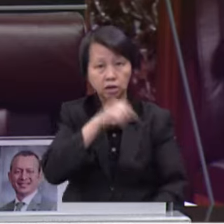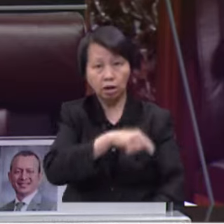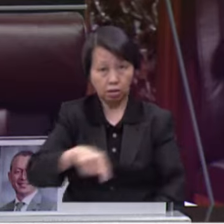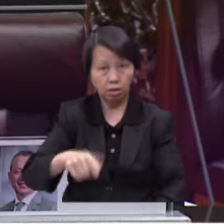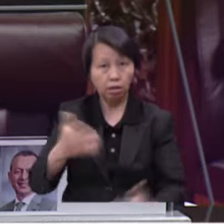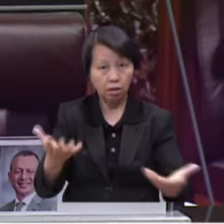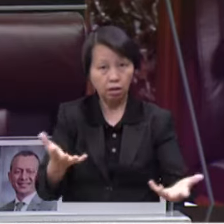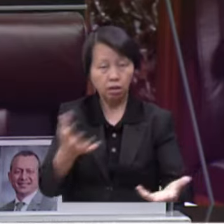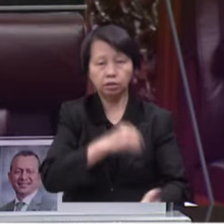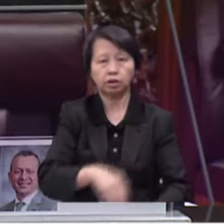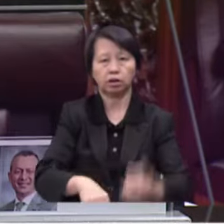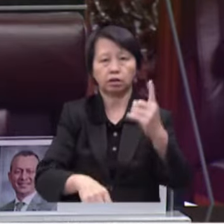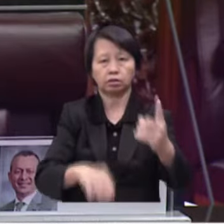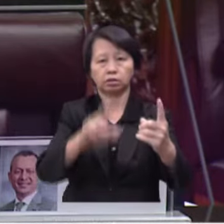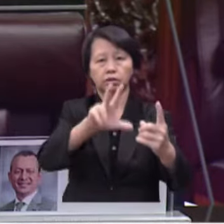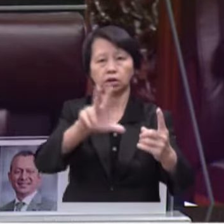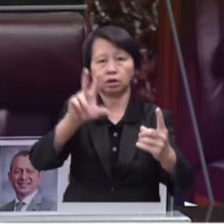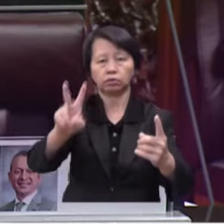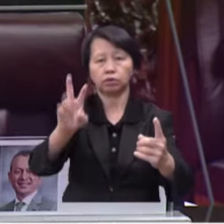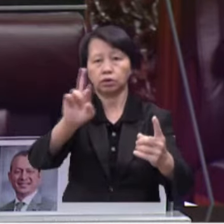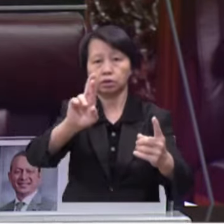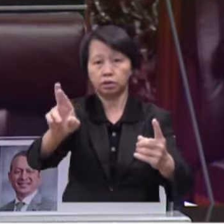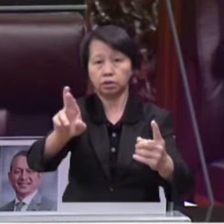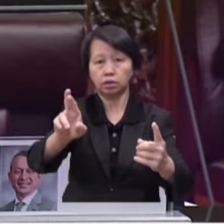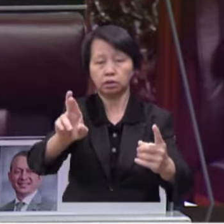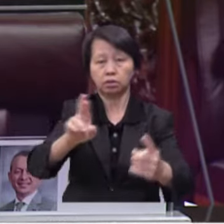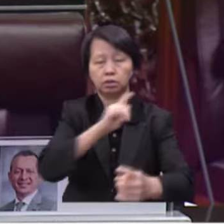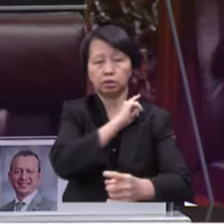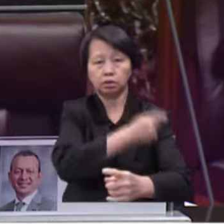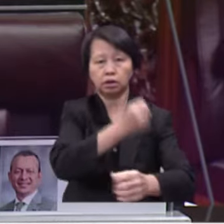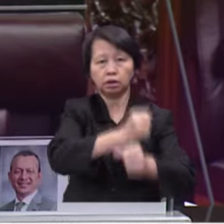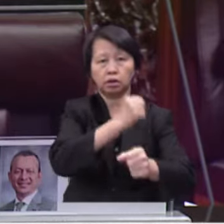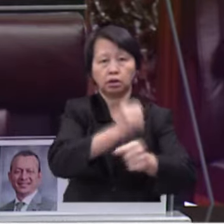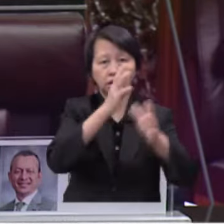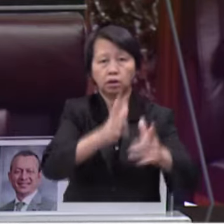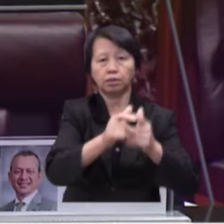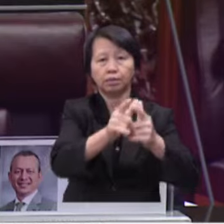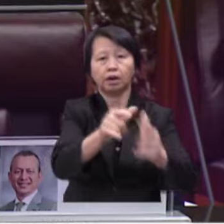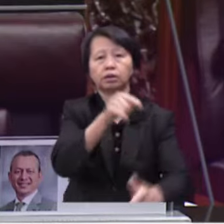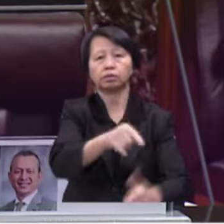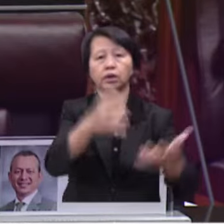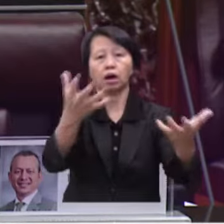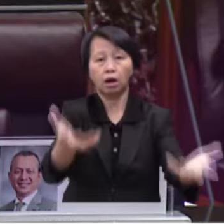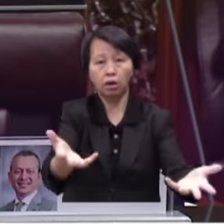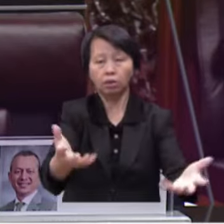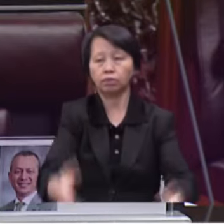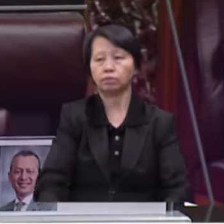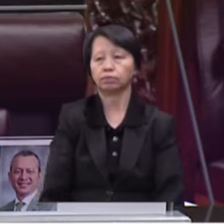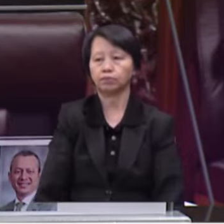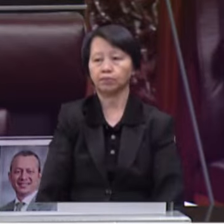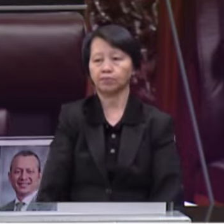juga 132.000 tenaga kerja pelatihan itu